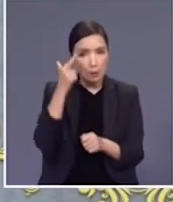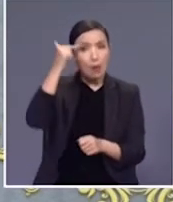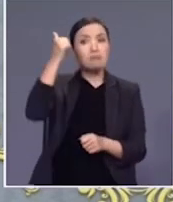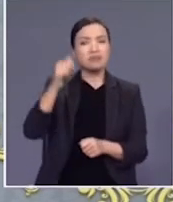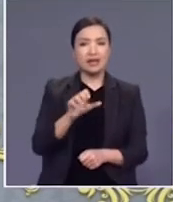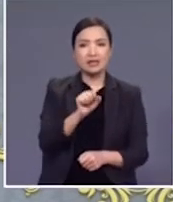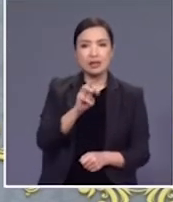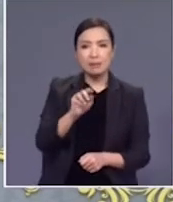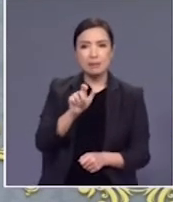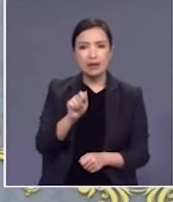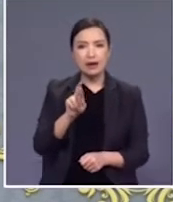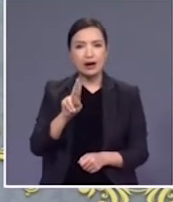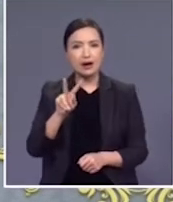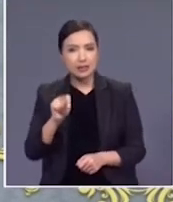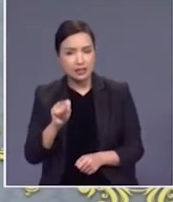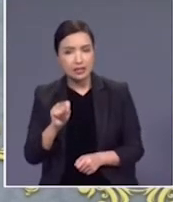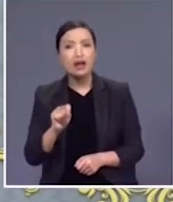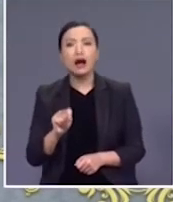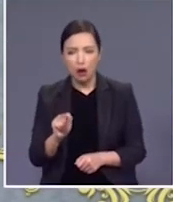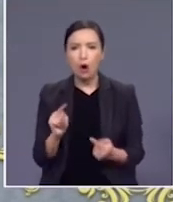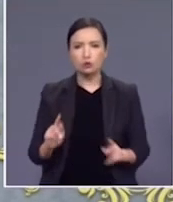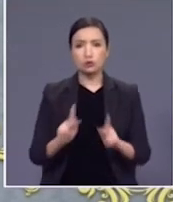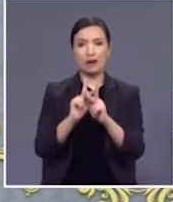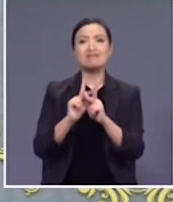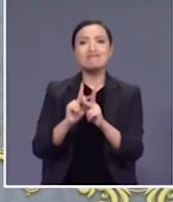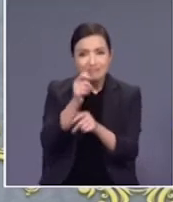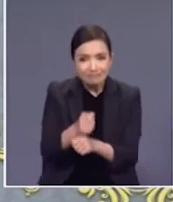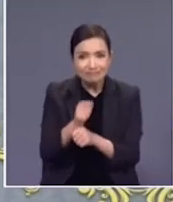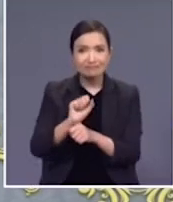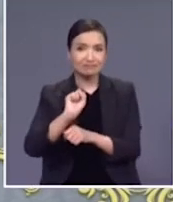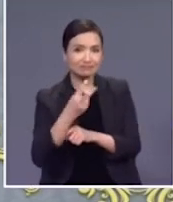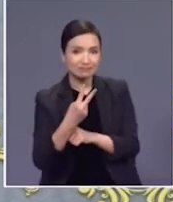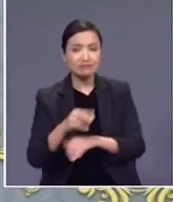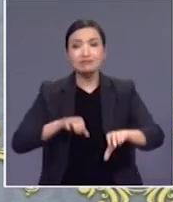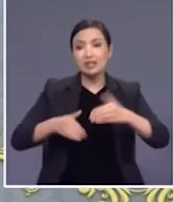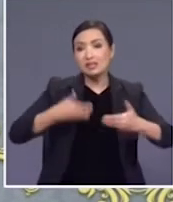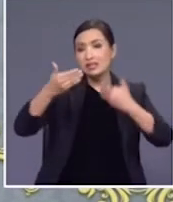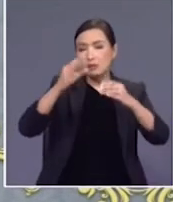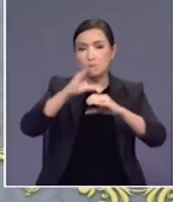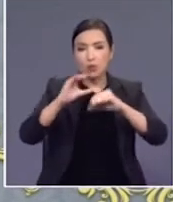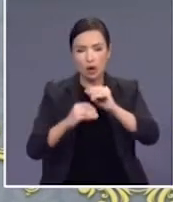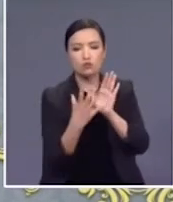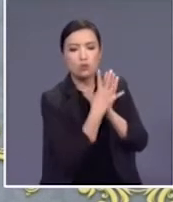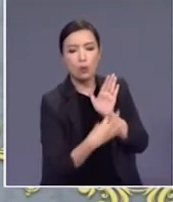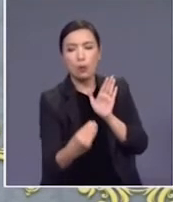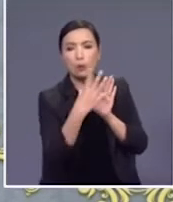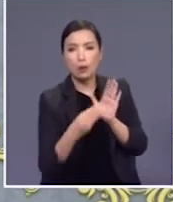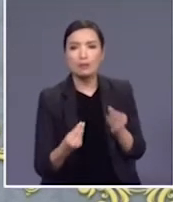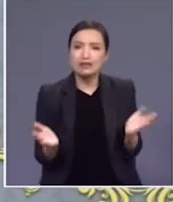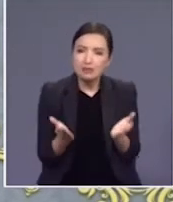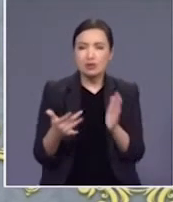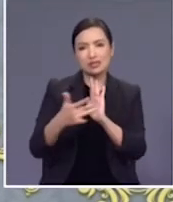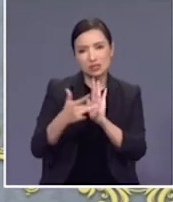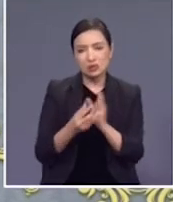าร์มเมอร์ของกระทรวงเกษตรและสหกรณ์เป็นอย่างดีมีการจัดกิจกรรมหรือโครงการฝึกอบรมให้การสนับสนุนเทคโน